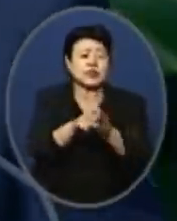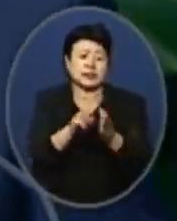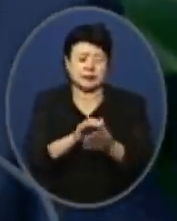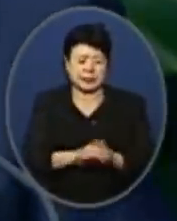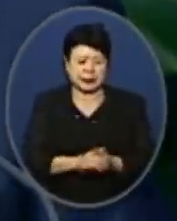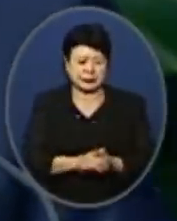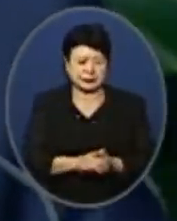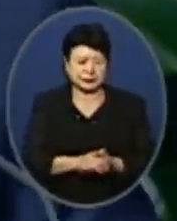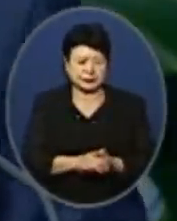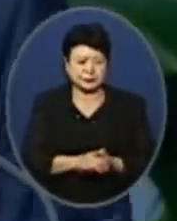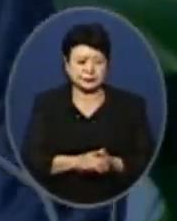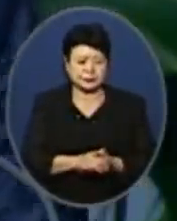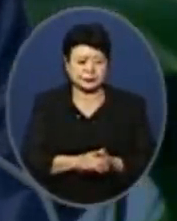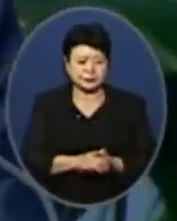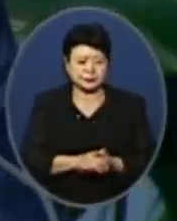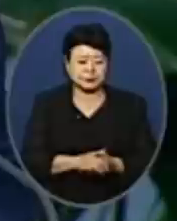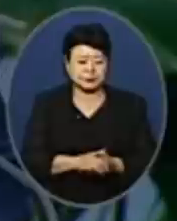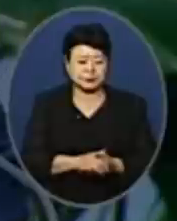믿으세요.